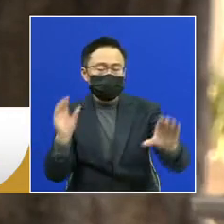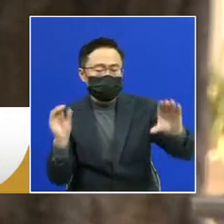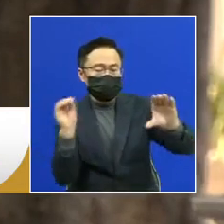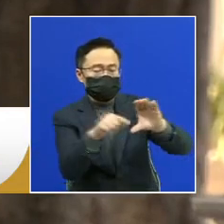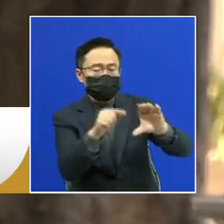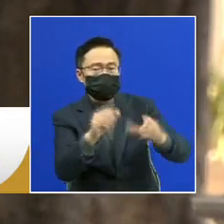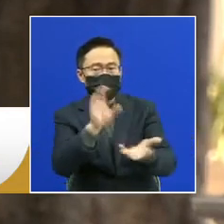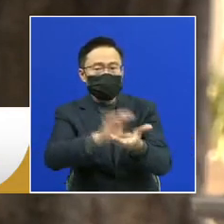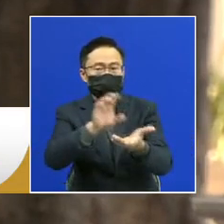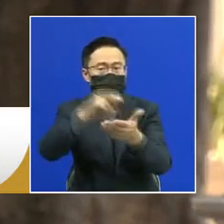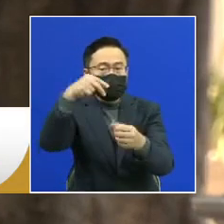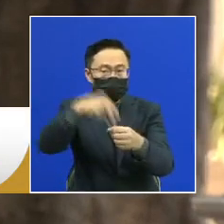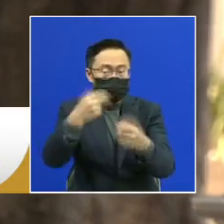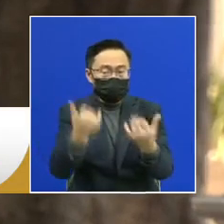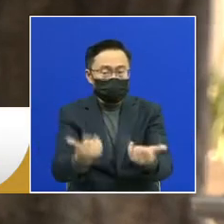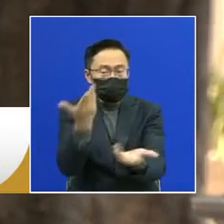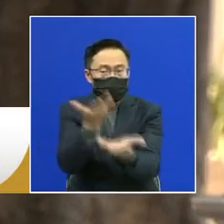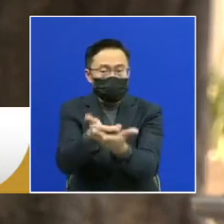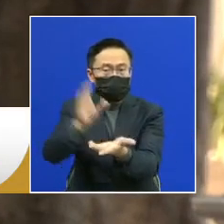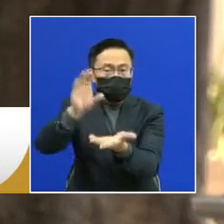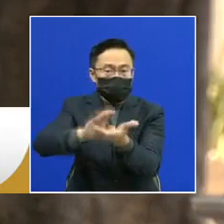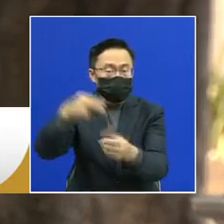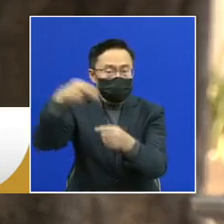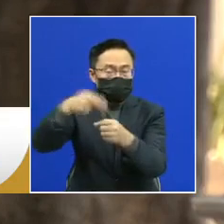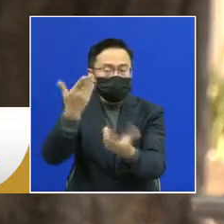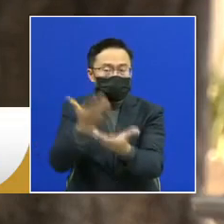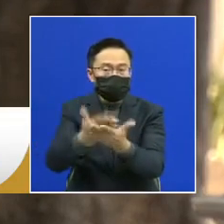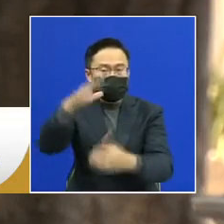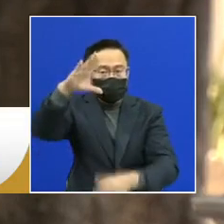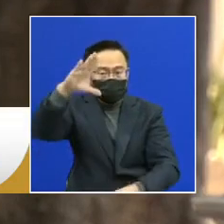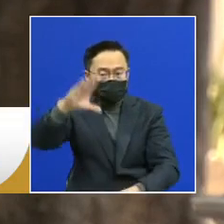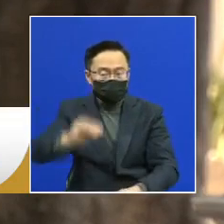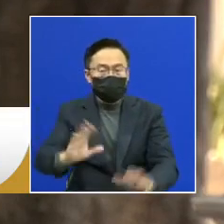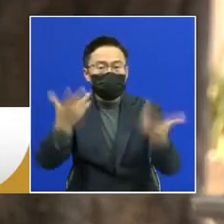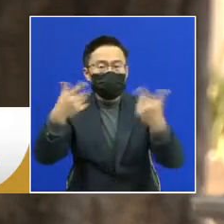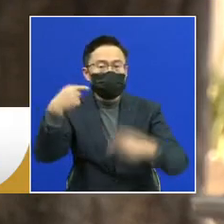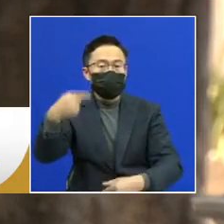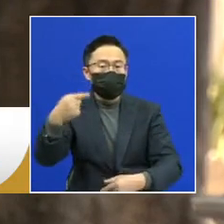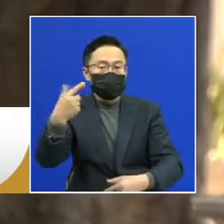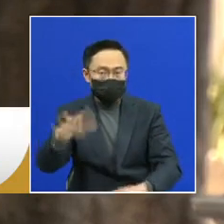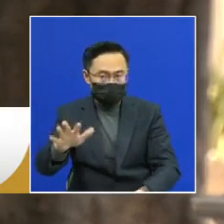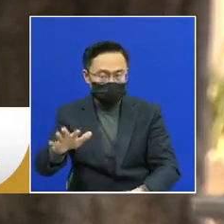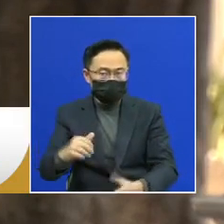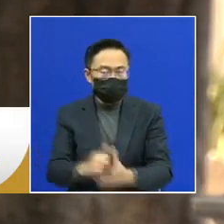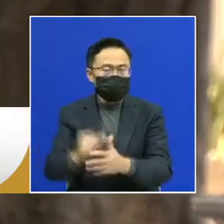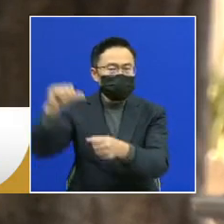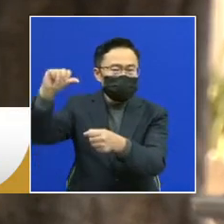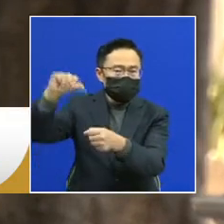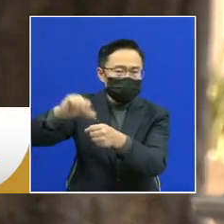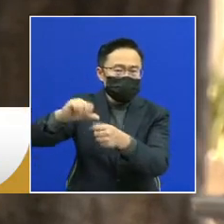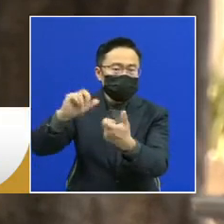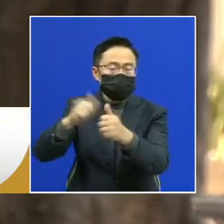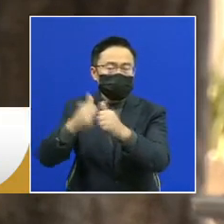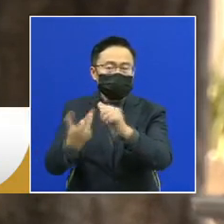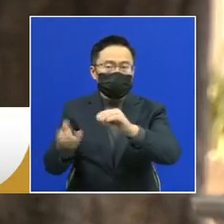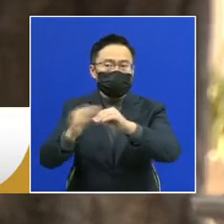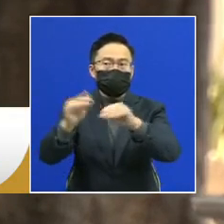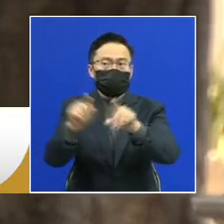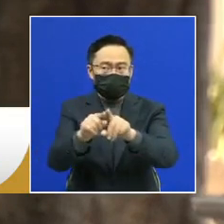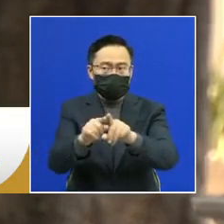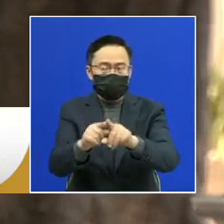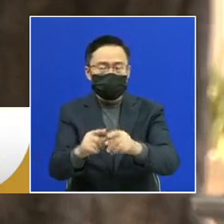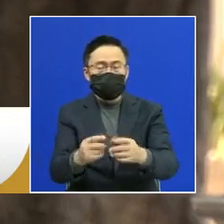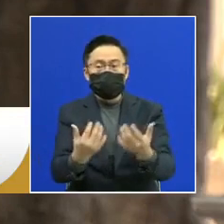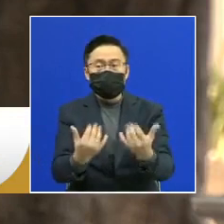อยู่หน้านี้ใช่ไหมแล้วแต่ปัญหาเรื่องรองรับเรื่องของแก๊สอีกอะไรอีกนะหลายๆไม่ดีด้วยกันน่ะเพราะว่ามันใช้หลัก